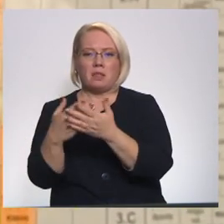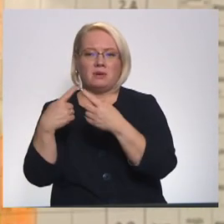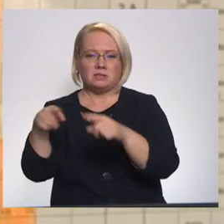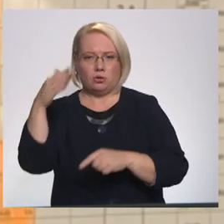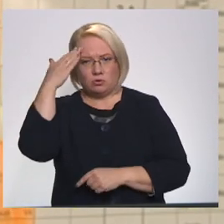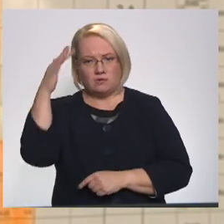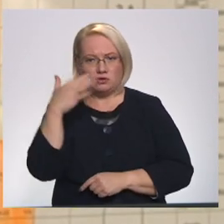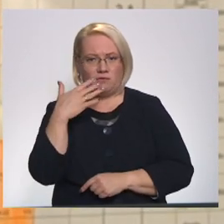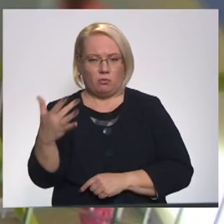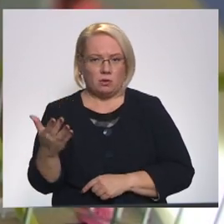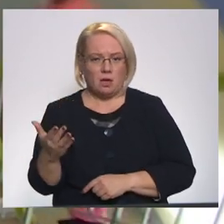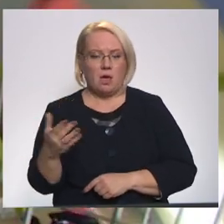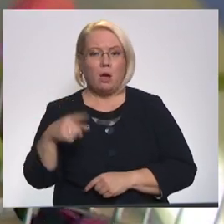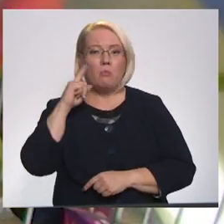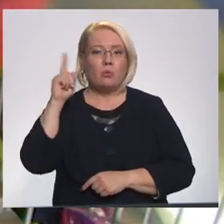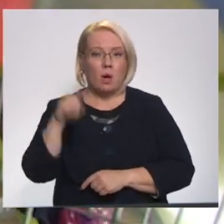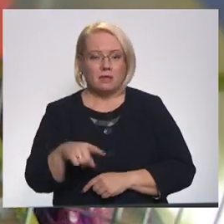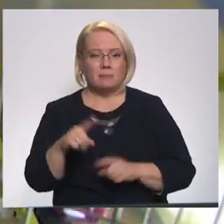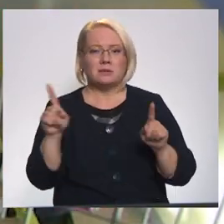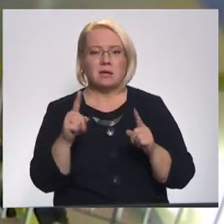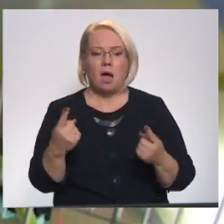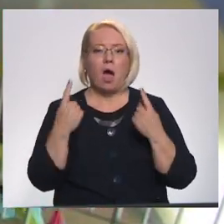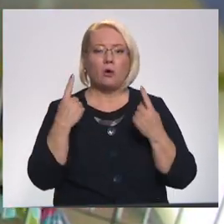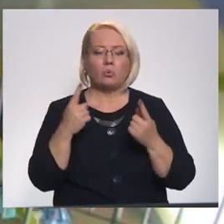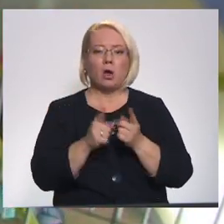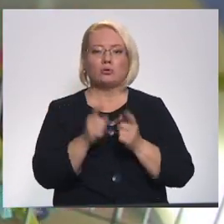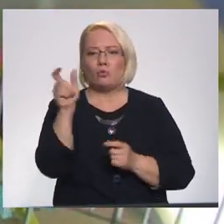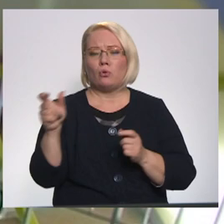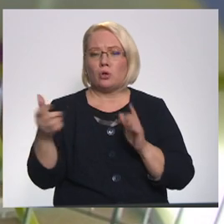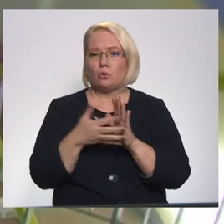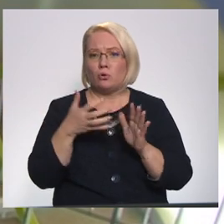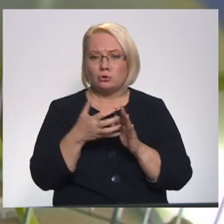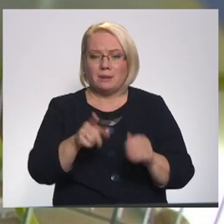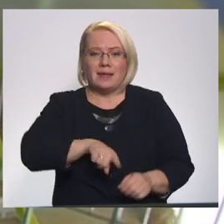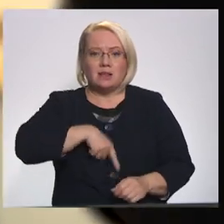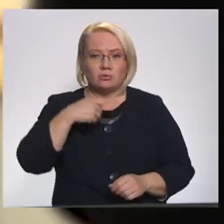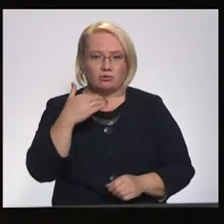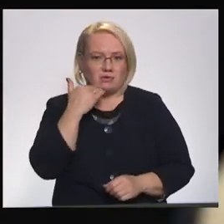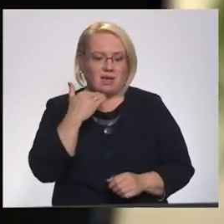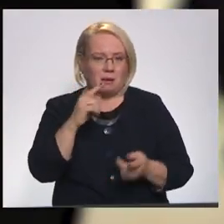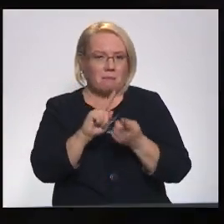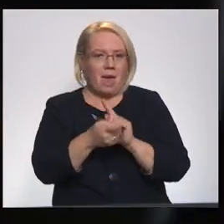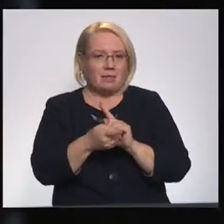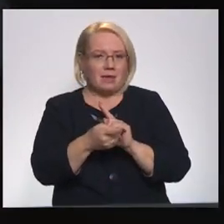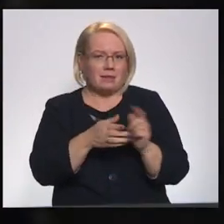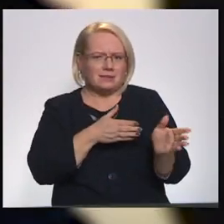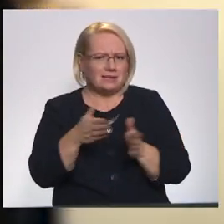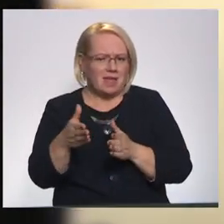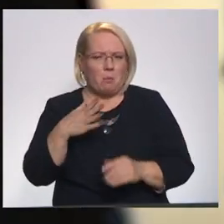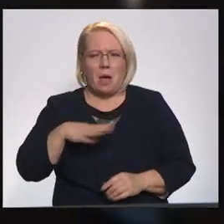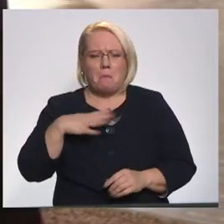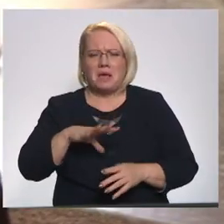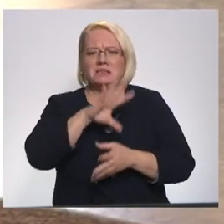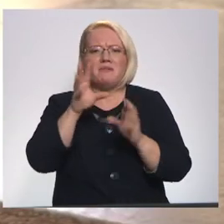cita izvēles valoda. Protams, ir aktuāls pedagogu trūkums, bet varbūt ilgstoša nevēlēšanās mainīt sistēmu, jo kāpēc gan